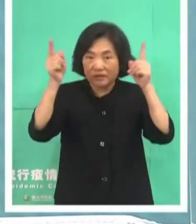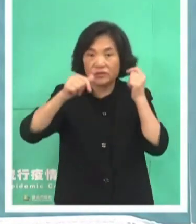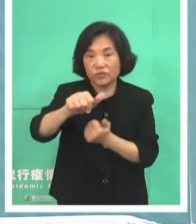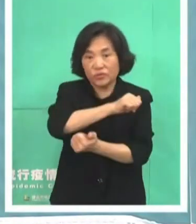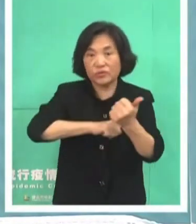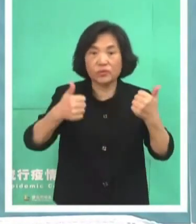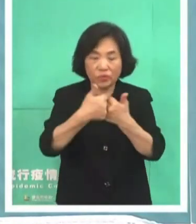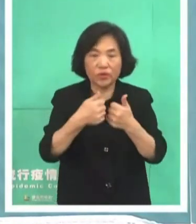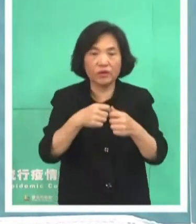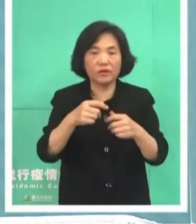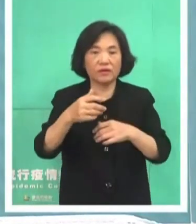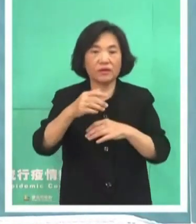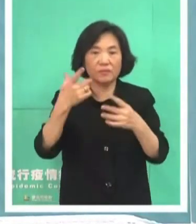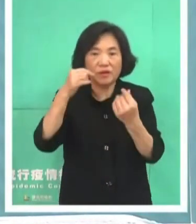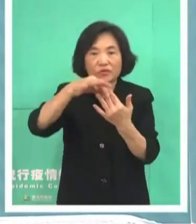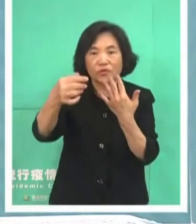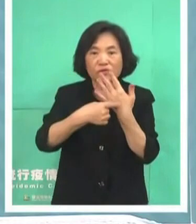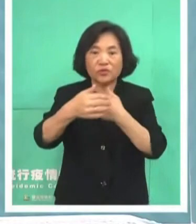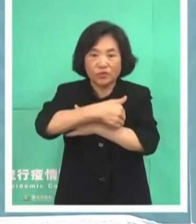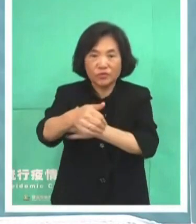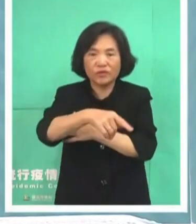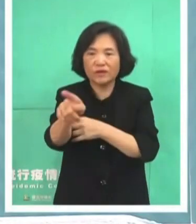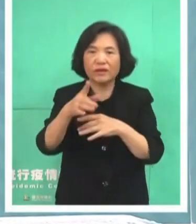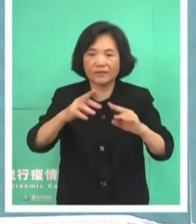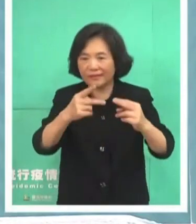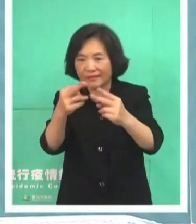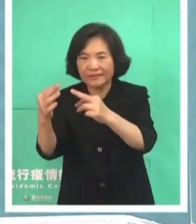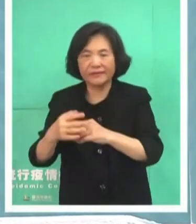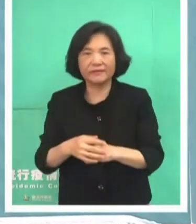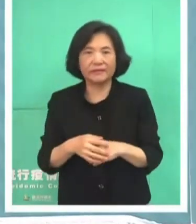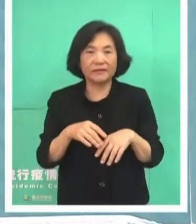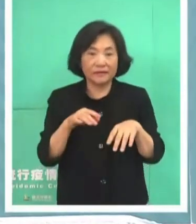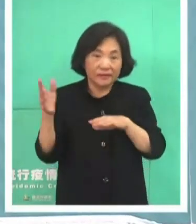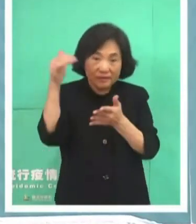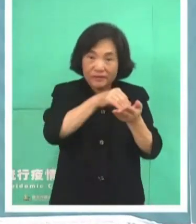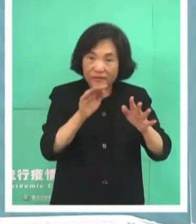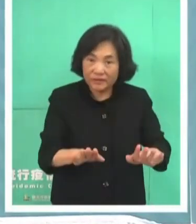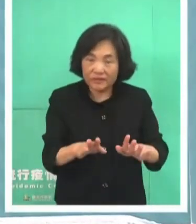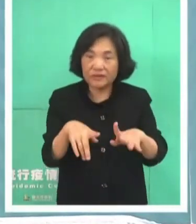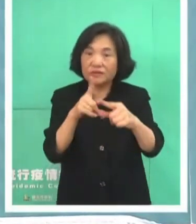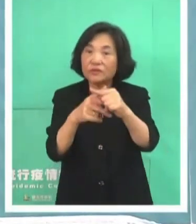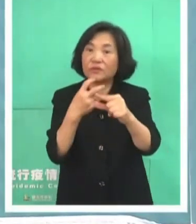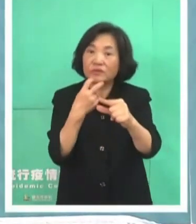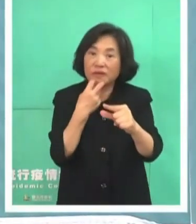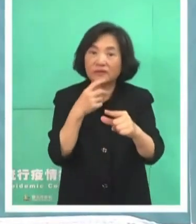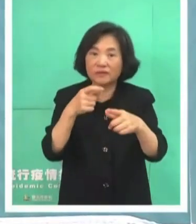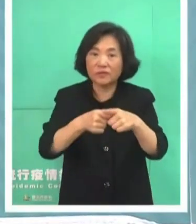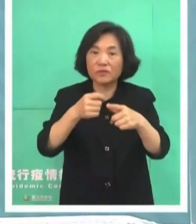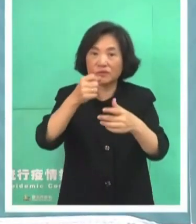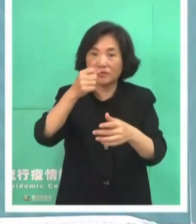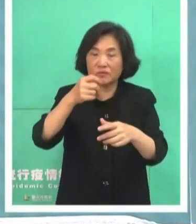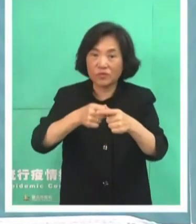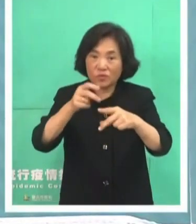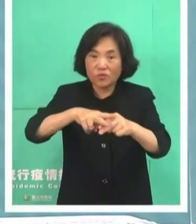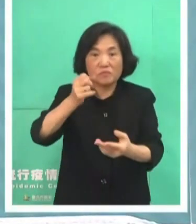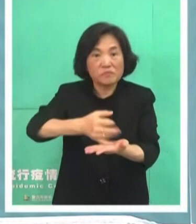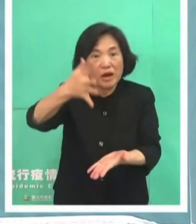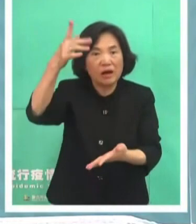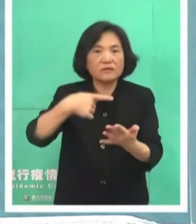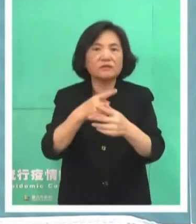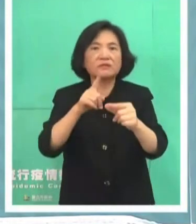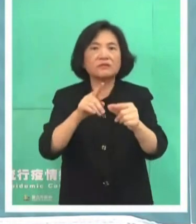所以。所以我跟你讲哦，到现在为止，你的所谓中央哦的公宅只有兴建中